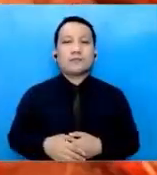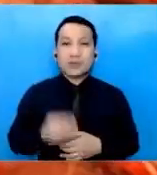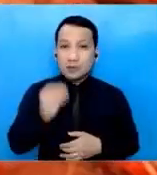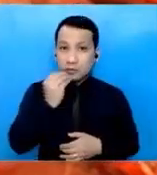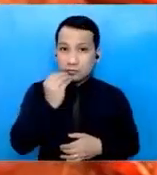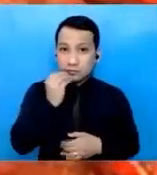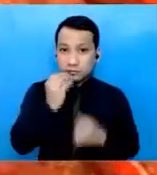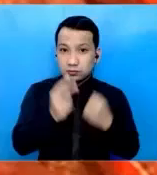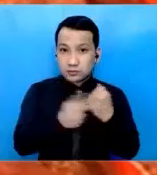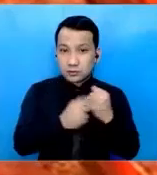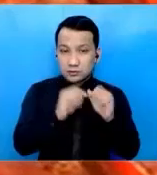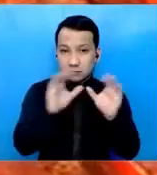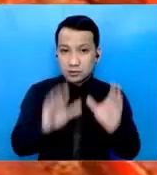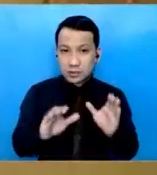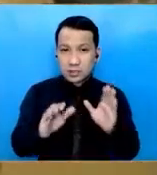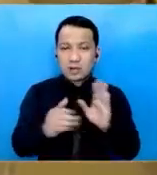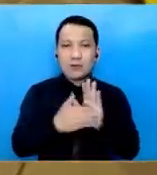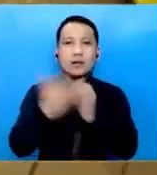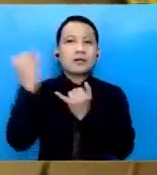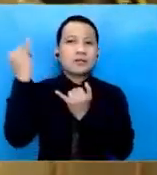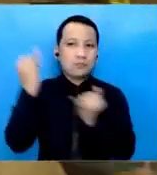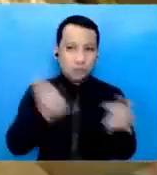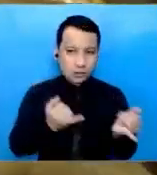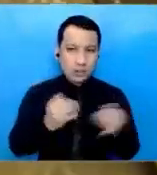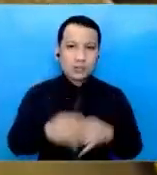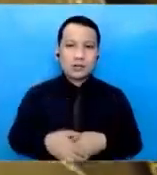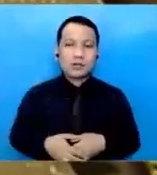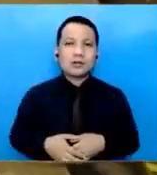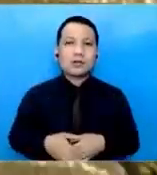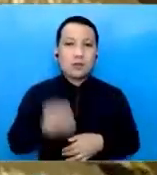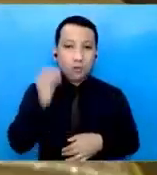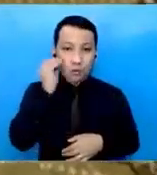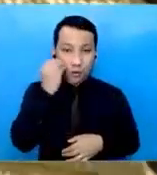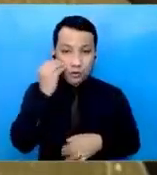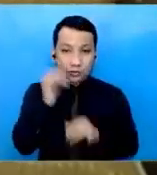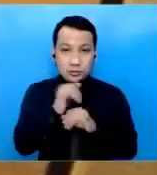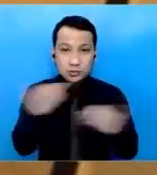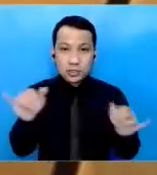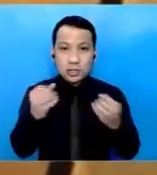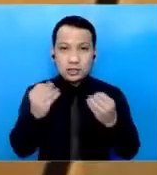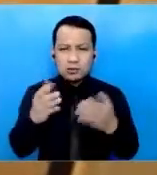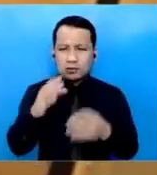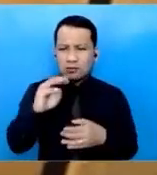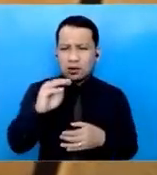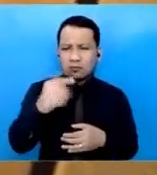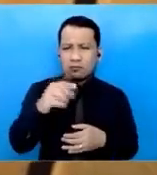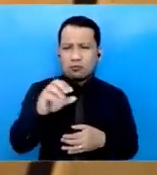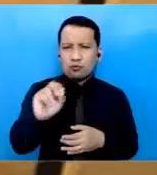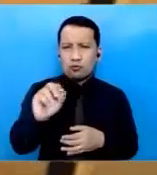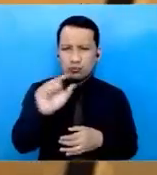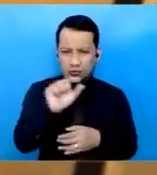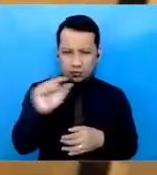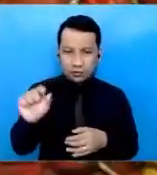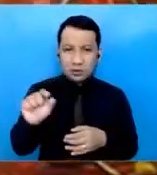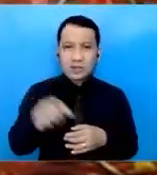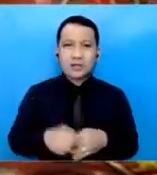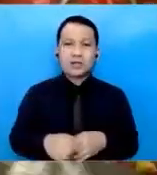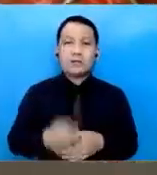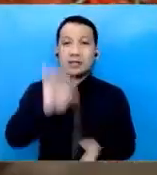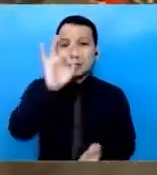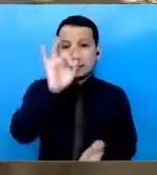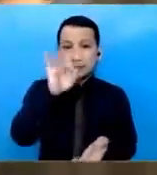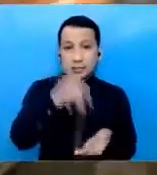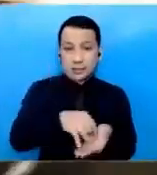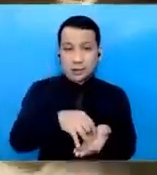markadong imported ang mga kontrabando. Bukod sa mga sibuyas, meron ding sakosakong munggo. Sa kabuuan, aabot sa 8,000 sako ng sibuyas